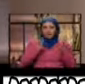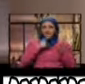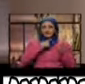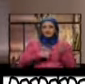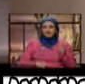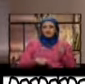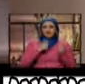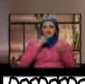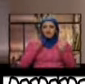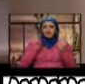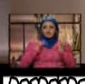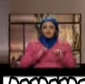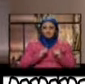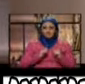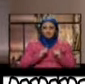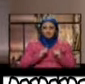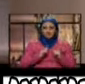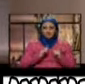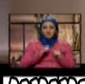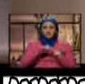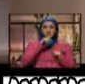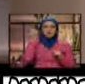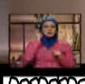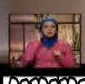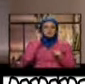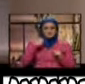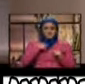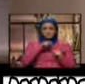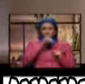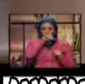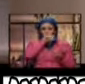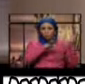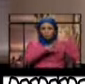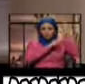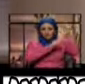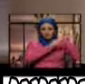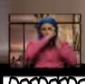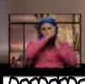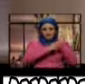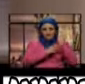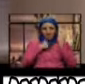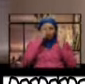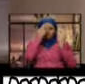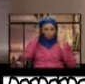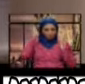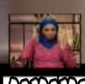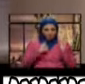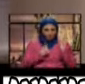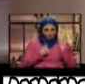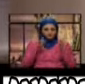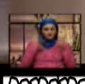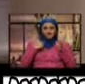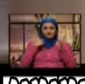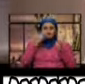انا بستحلفك، ها الرسول سماني لك من ضمن القائمة السوداء بتاع المنافقين؟ فأبو حذيفة